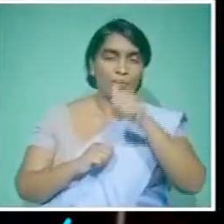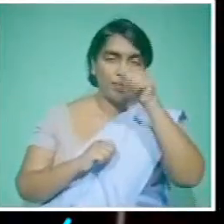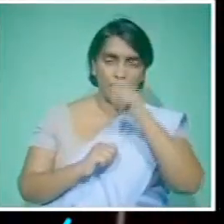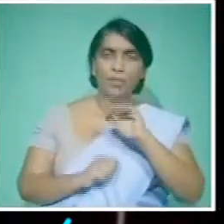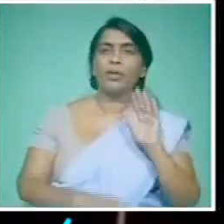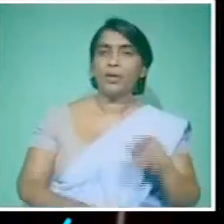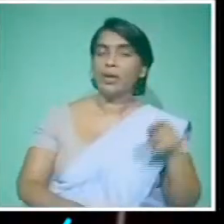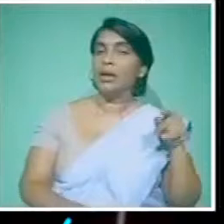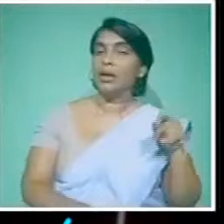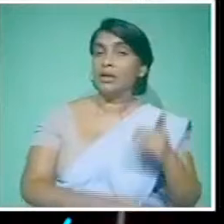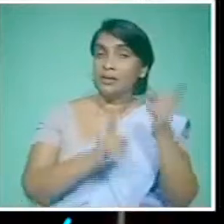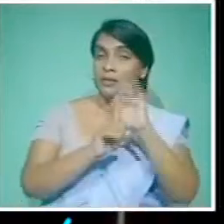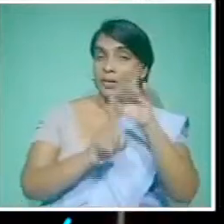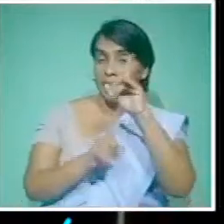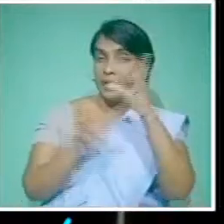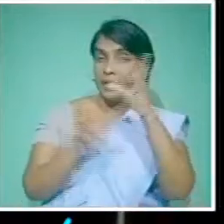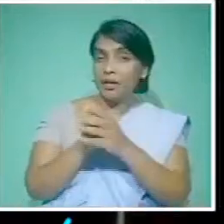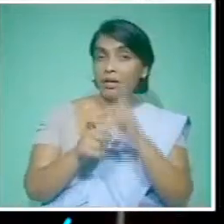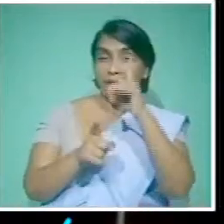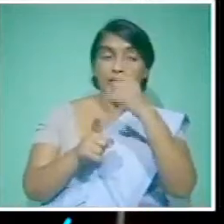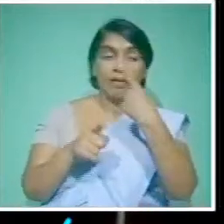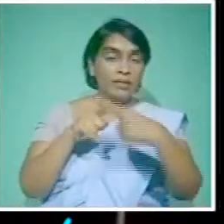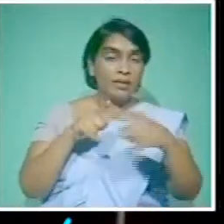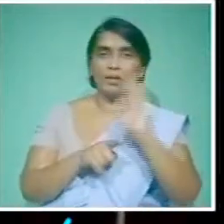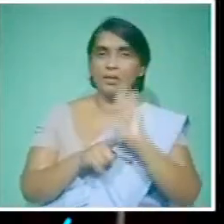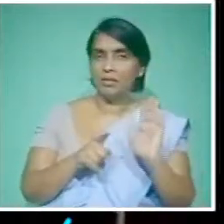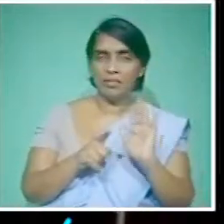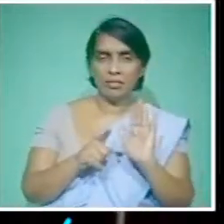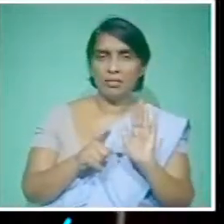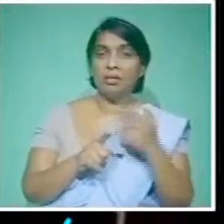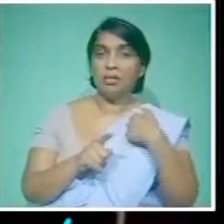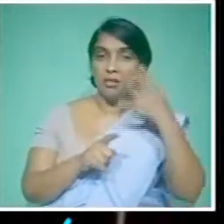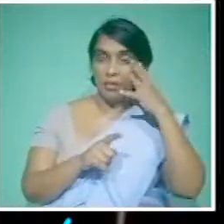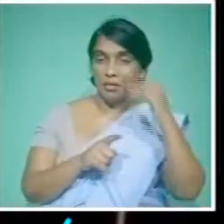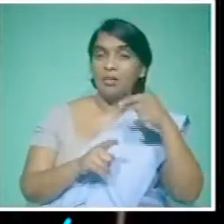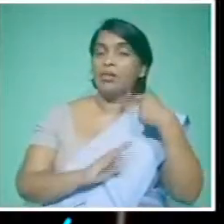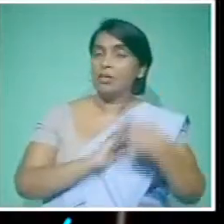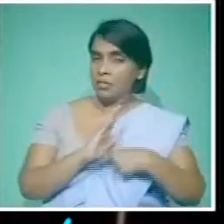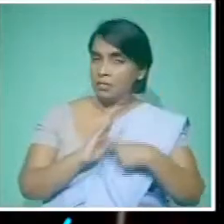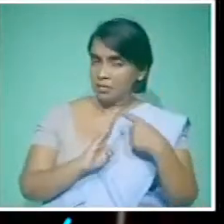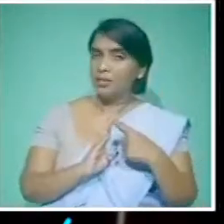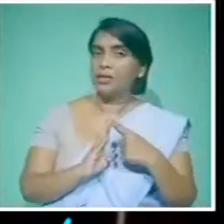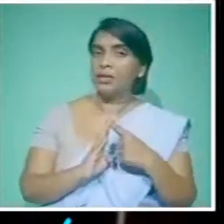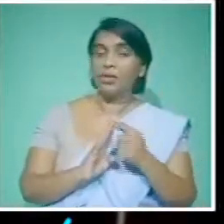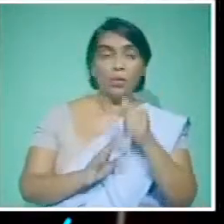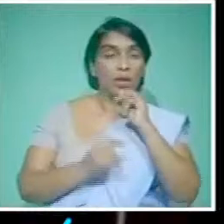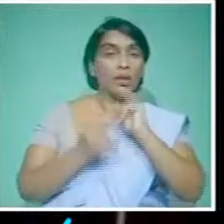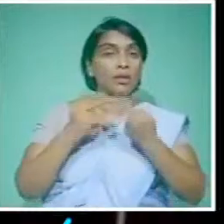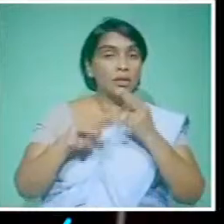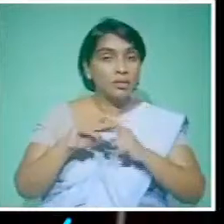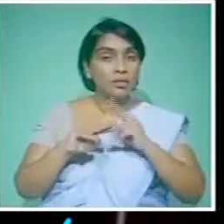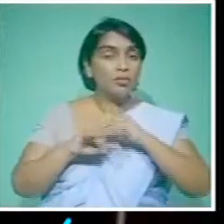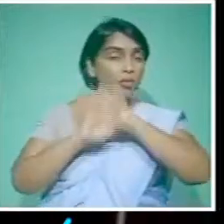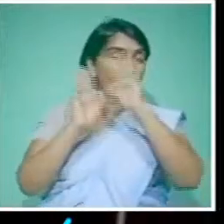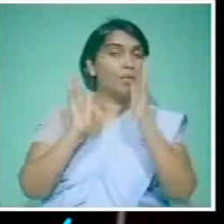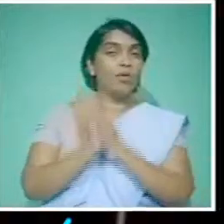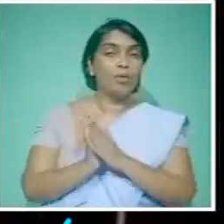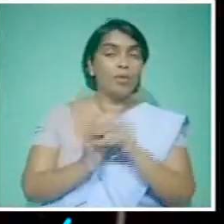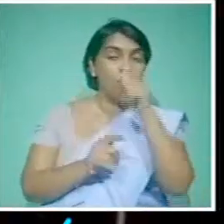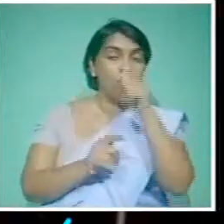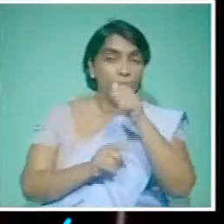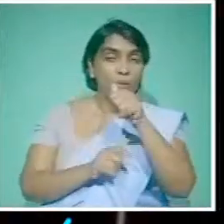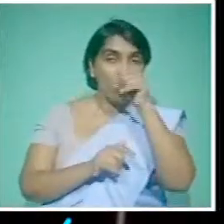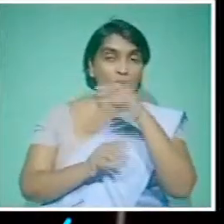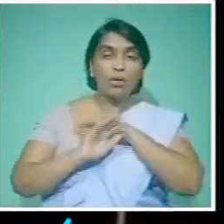වුණා මේක එක පාර්ශවයකින් වෙච්ච හොරකම් විතරක් නෙමෙයි මතක තියාගන්න මේ රටේ නිලධාරීන්ගෙන් වෙන හොරකම් අපි ගණන්